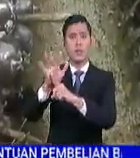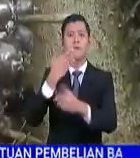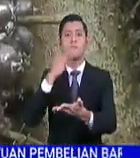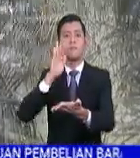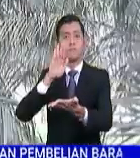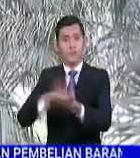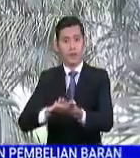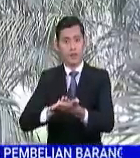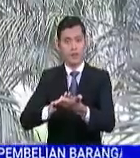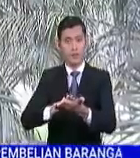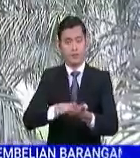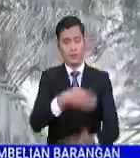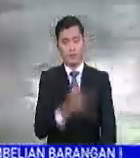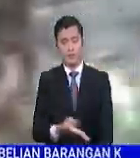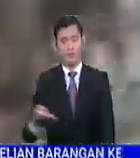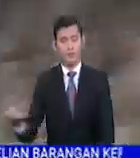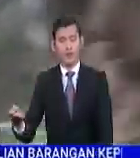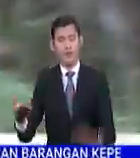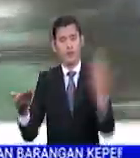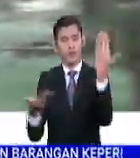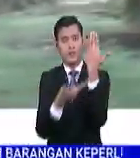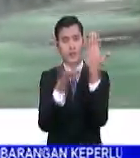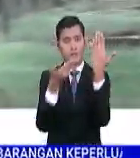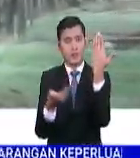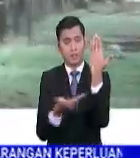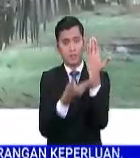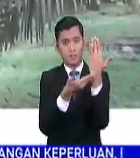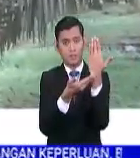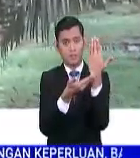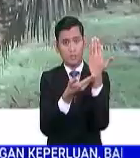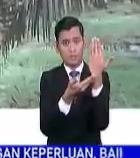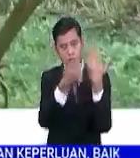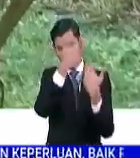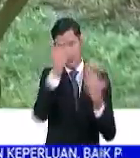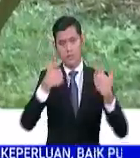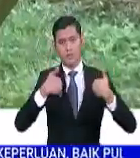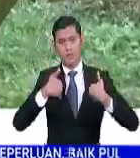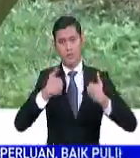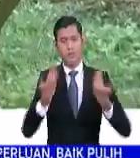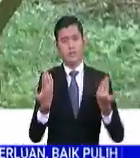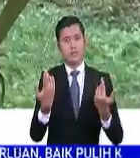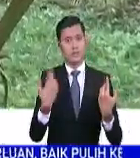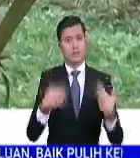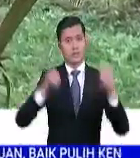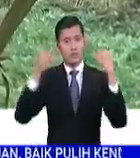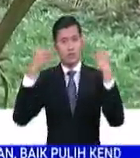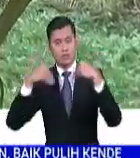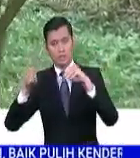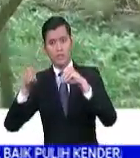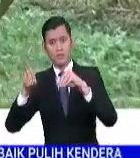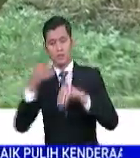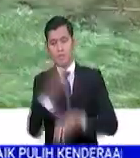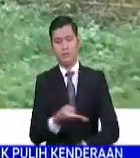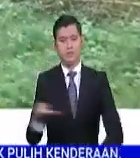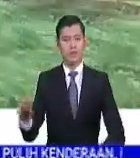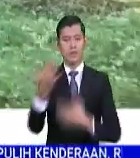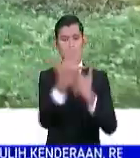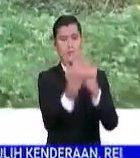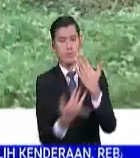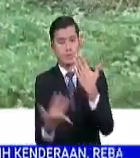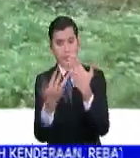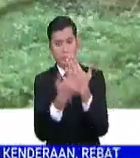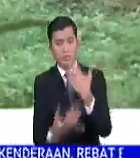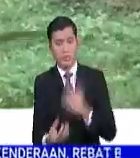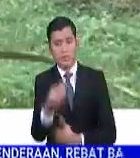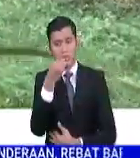produk sawit kerana mereka ada niat market competition untuk menjual produk mereka atau minyak makan mereka.